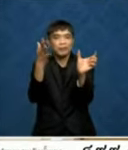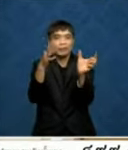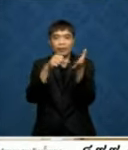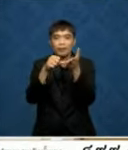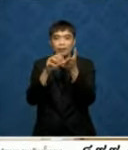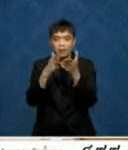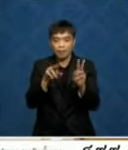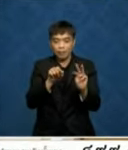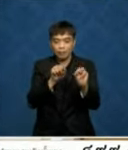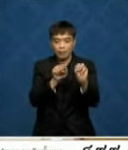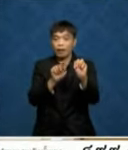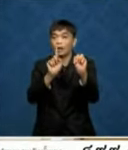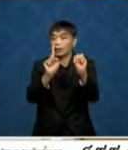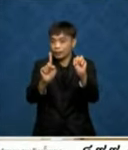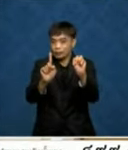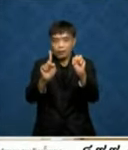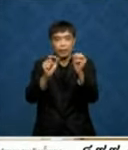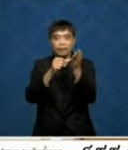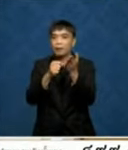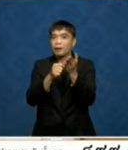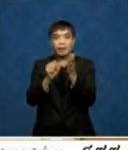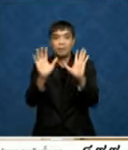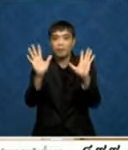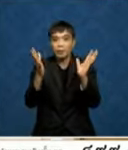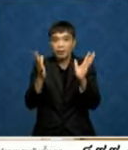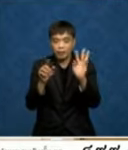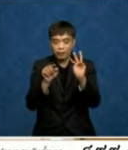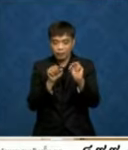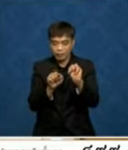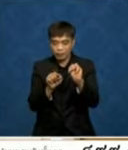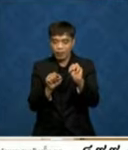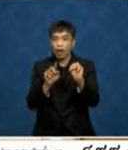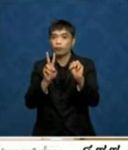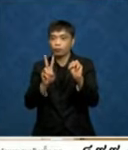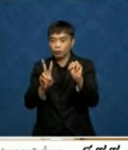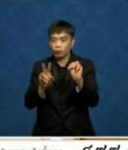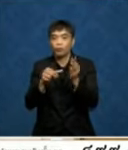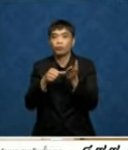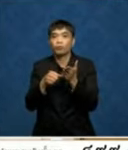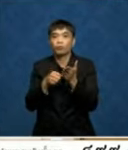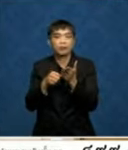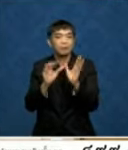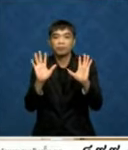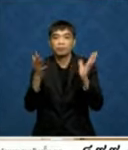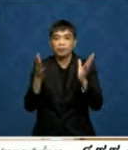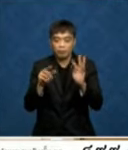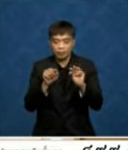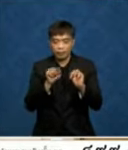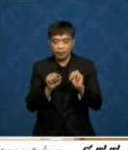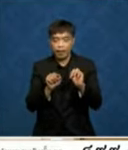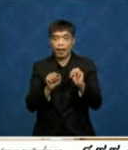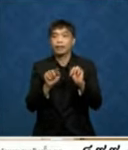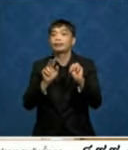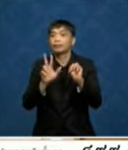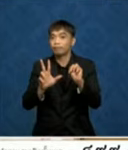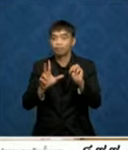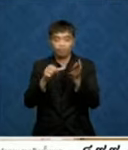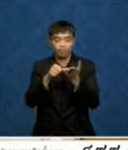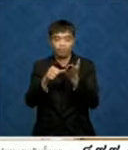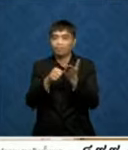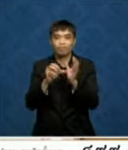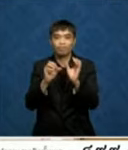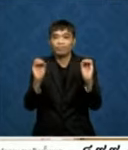1ไม่มีการแก้ไขมาตรา2ไม่มีการแก้ไขมาตรา3ไม่มีการแก้